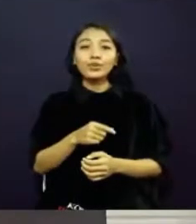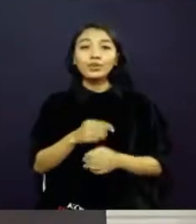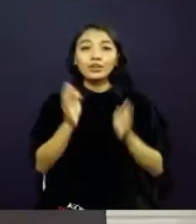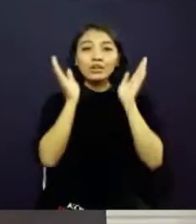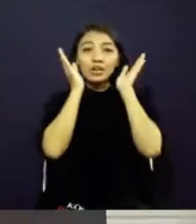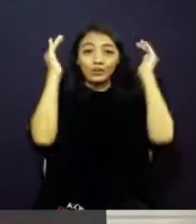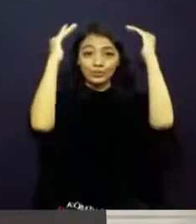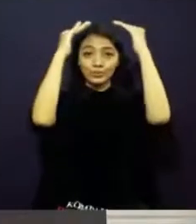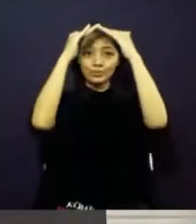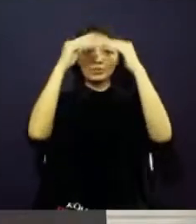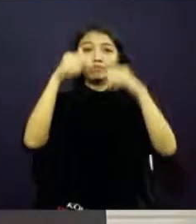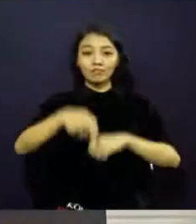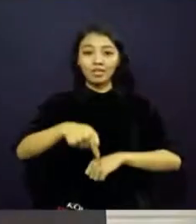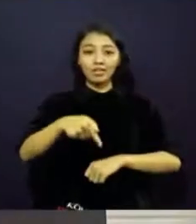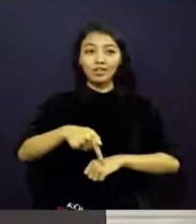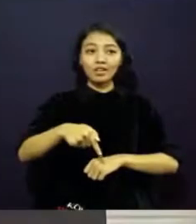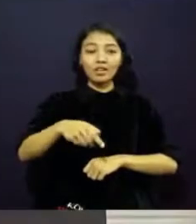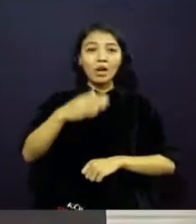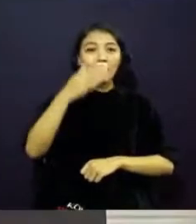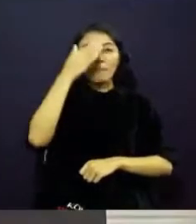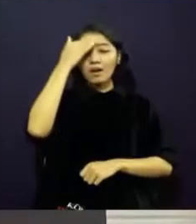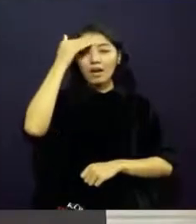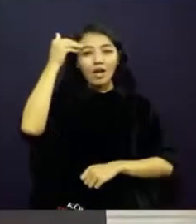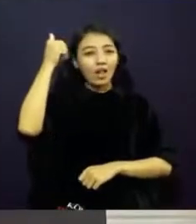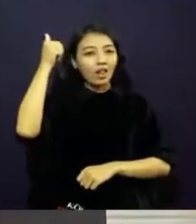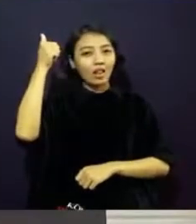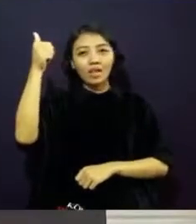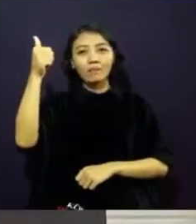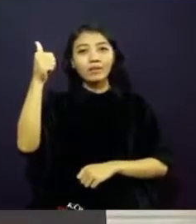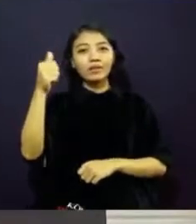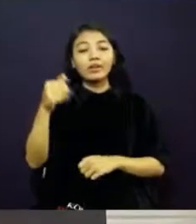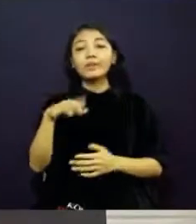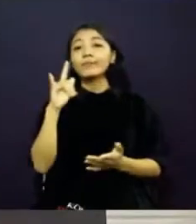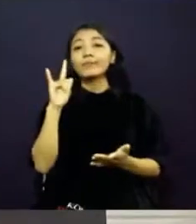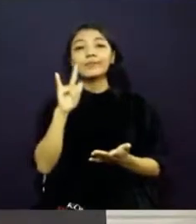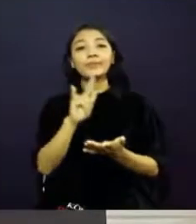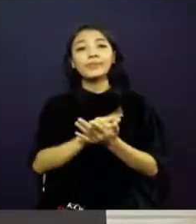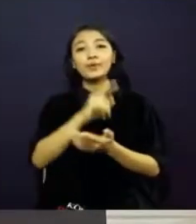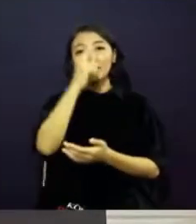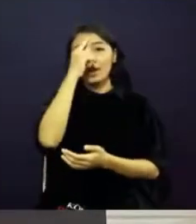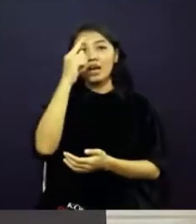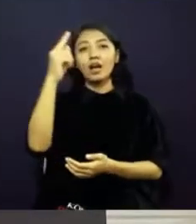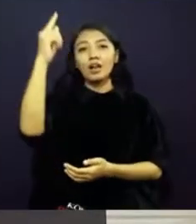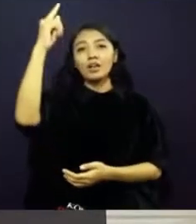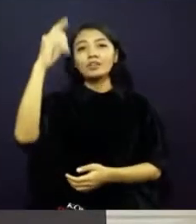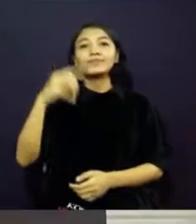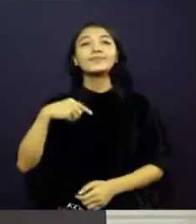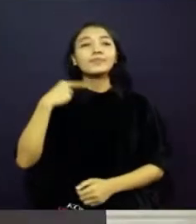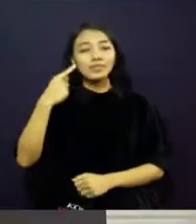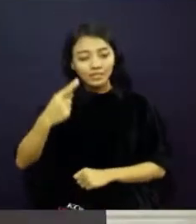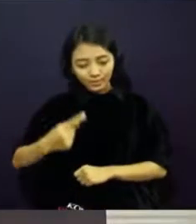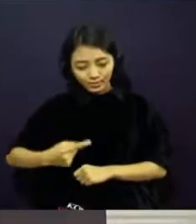suatu pengalaman bahwa Allah itu terus-menerus